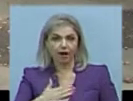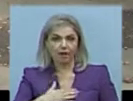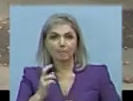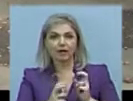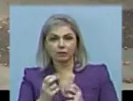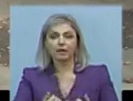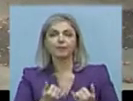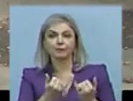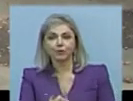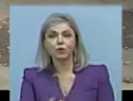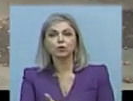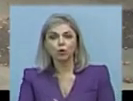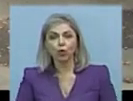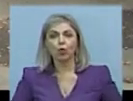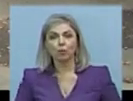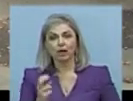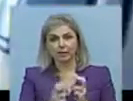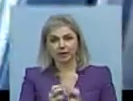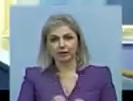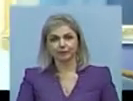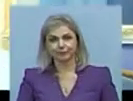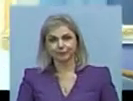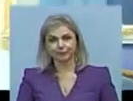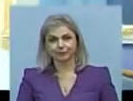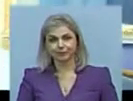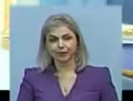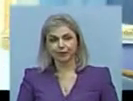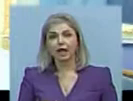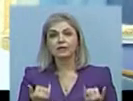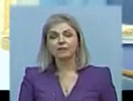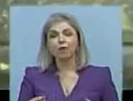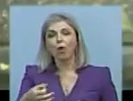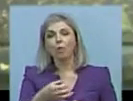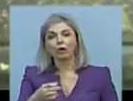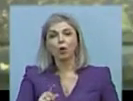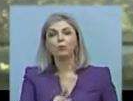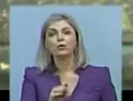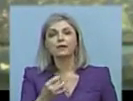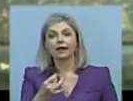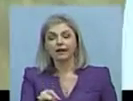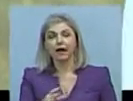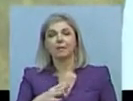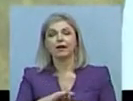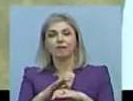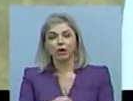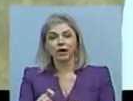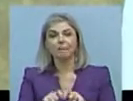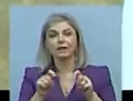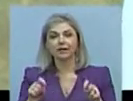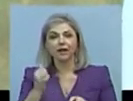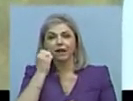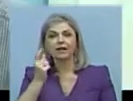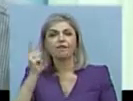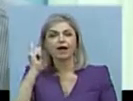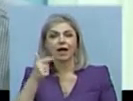готове надати цю послугу комунальному підприємству «Парки». Сьогодні в обласному краєзнавчому музеї відбулась презентація